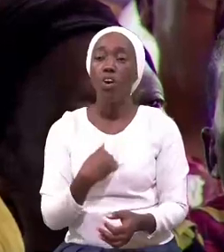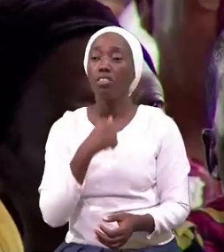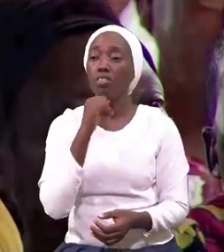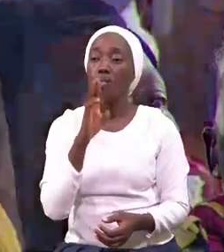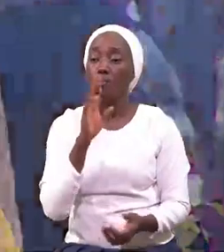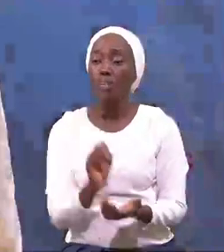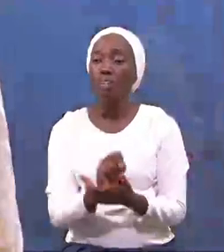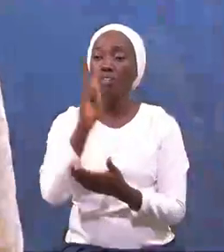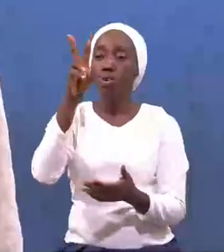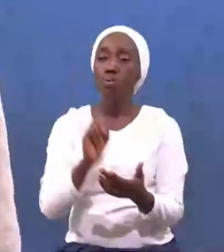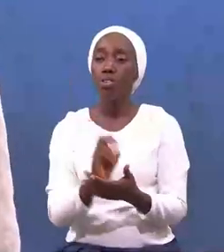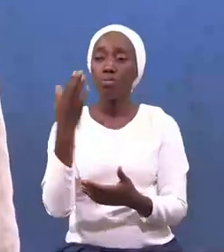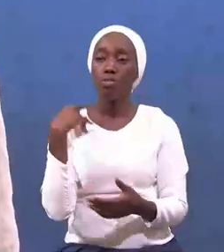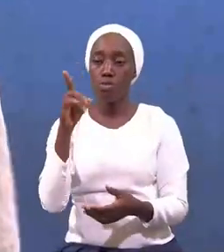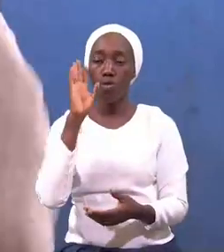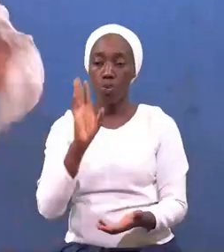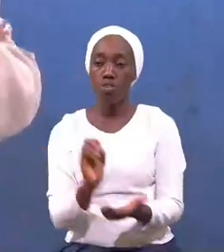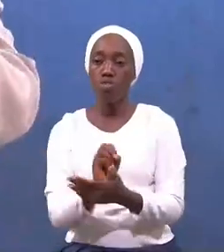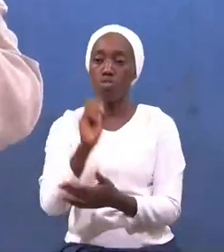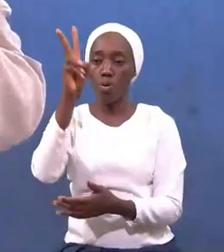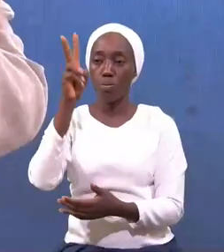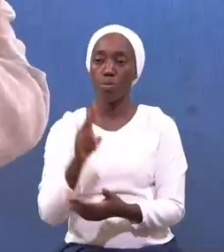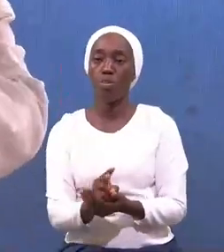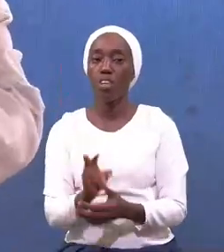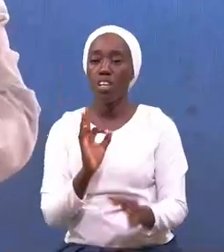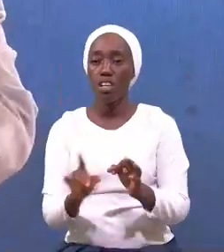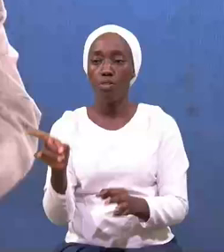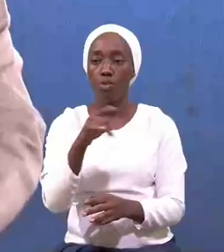Si vous ne sautez pas avant, vous allez sauter.